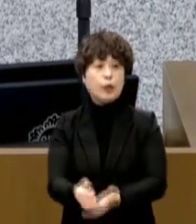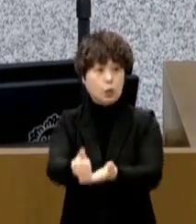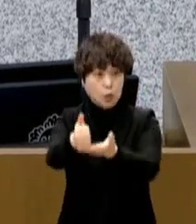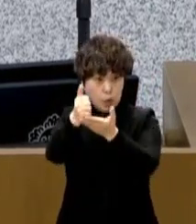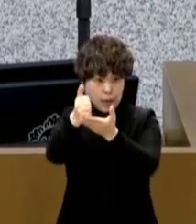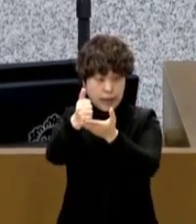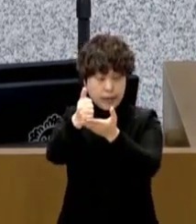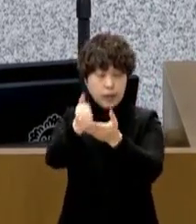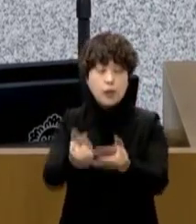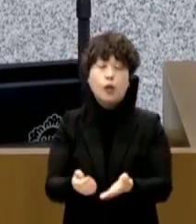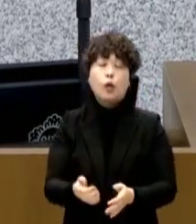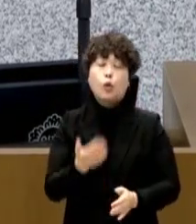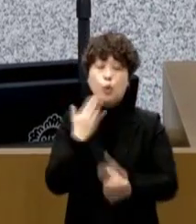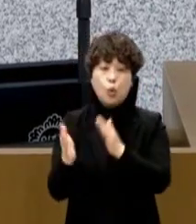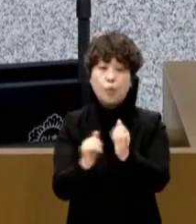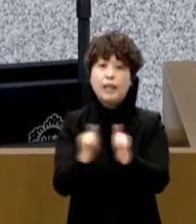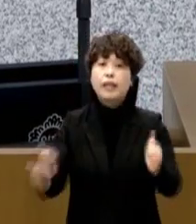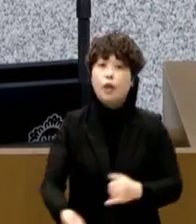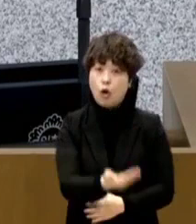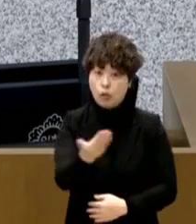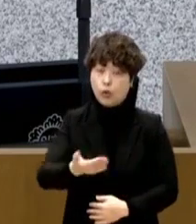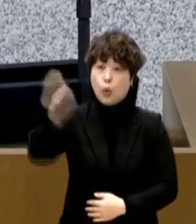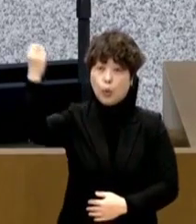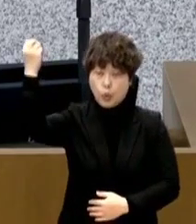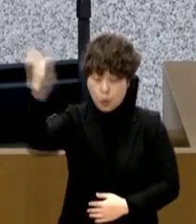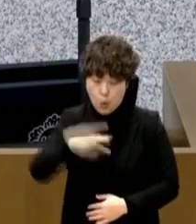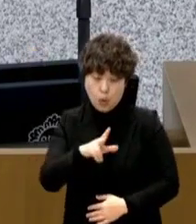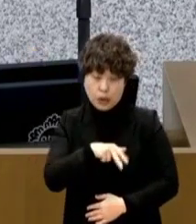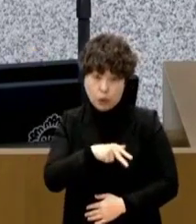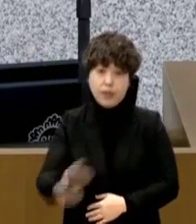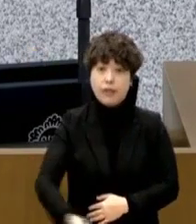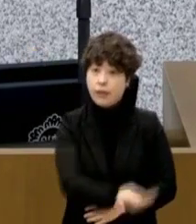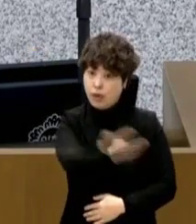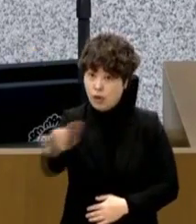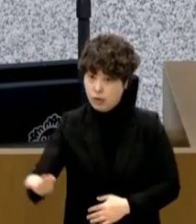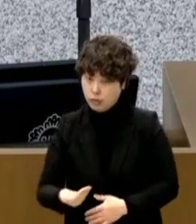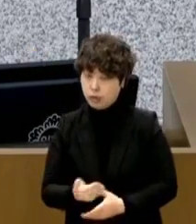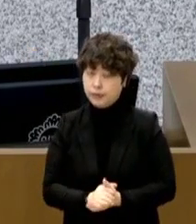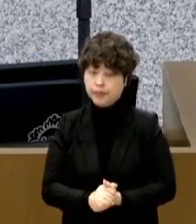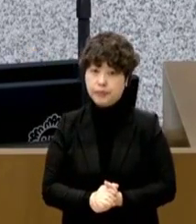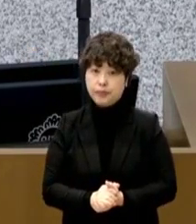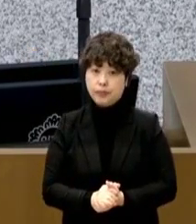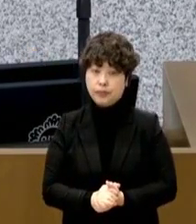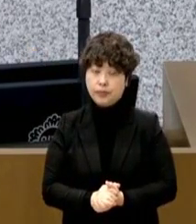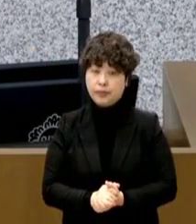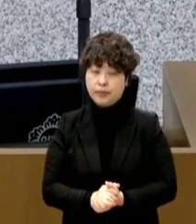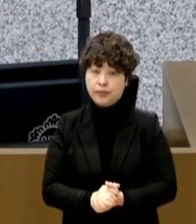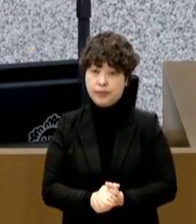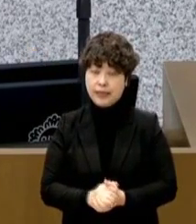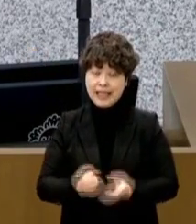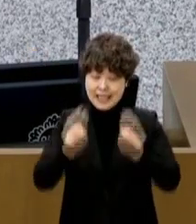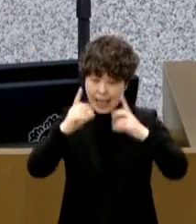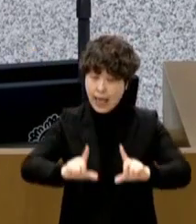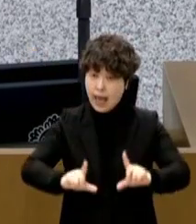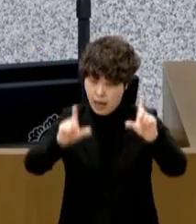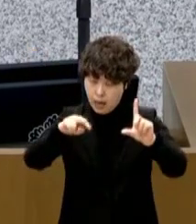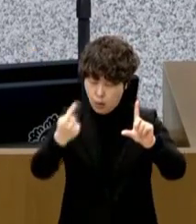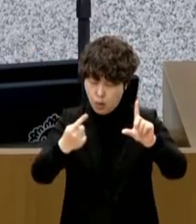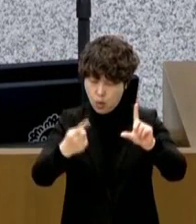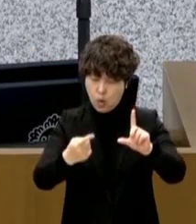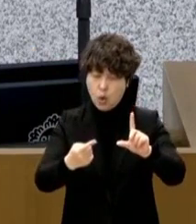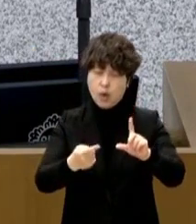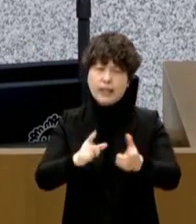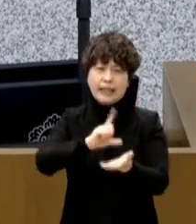존경하는 도민 여러분, 그리고 동료회원 여러분, 해가 바뀌었어도 자치분권의